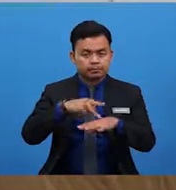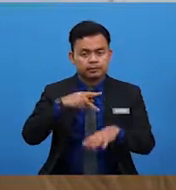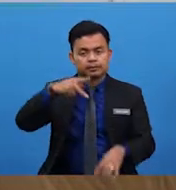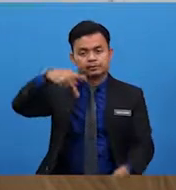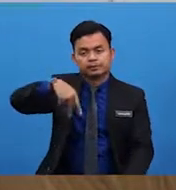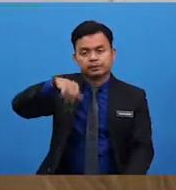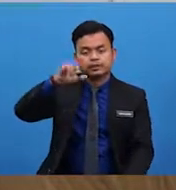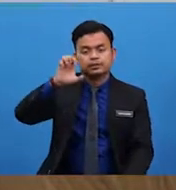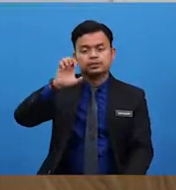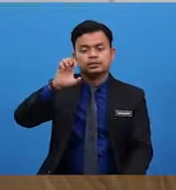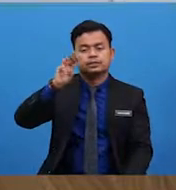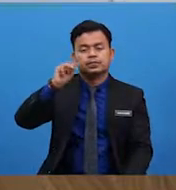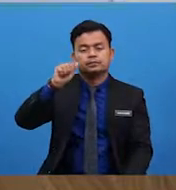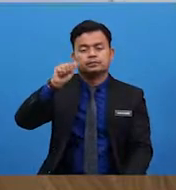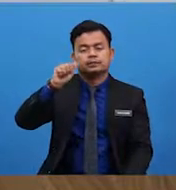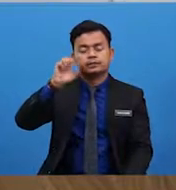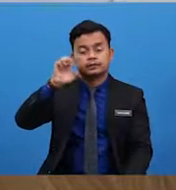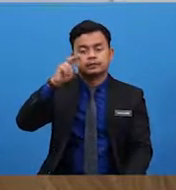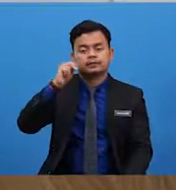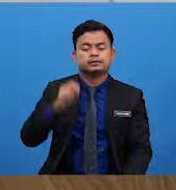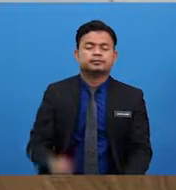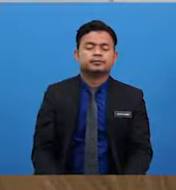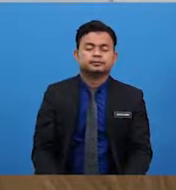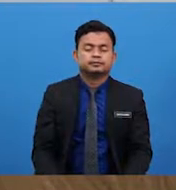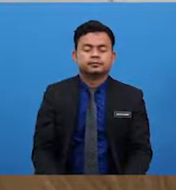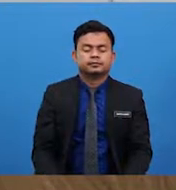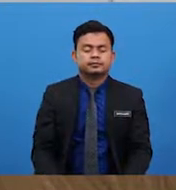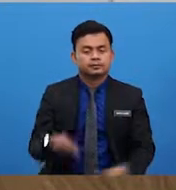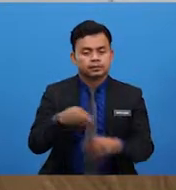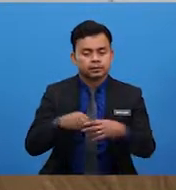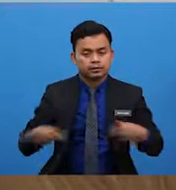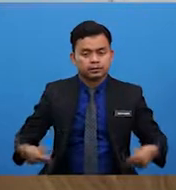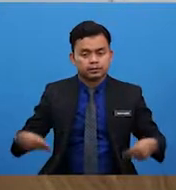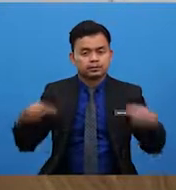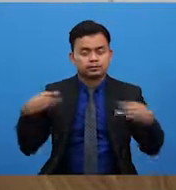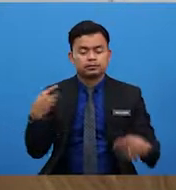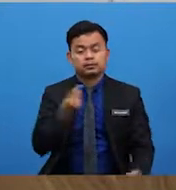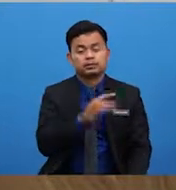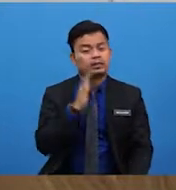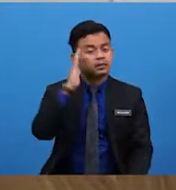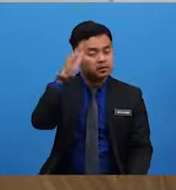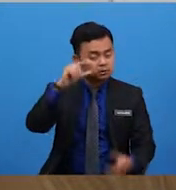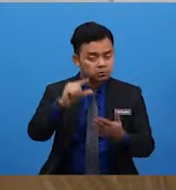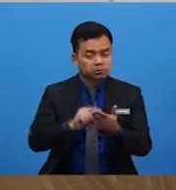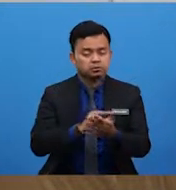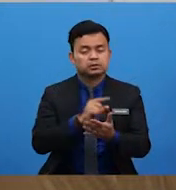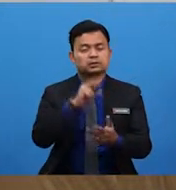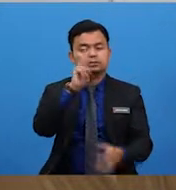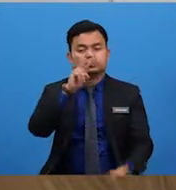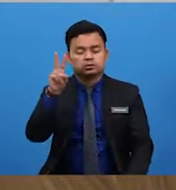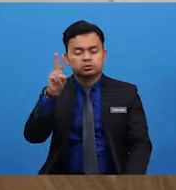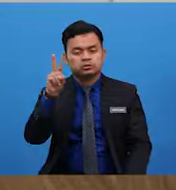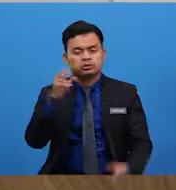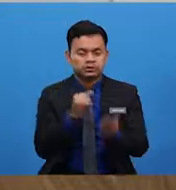subjektif oke oke tapi harus diingat dalam kehidupan kita kamu gunakan kedua-dua jenis lainnya ini kita